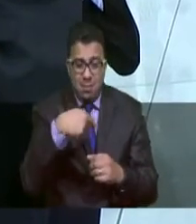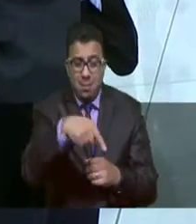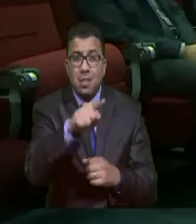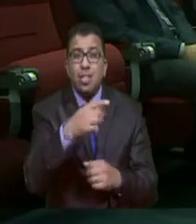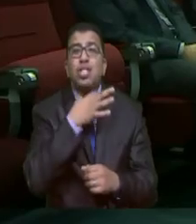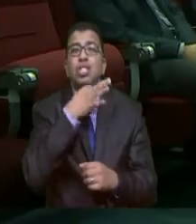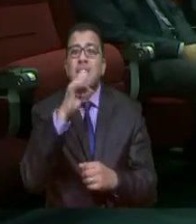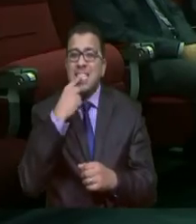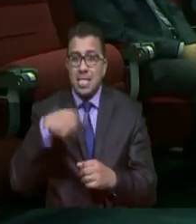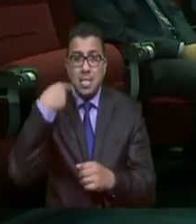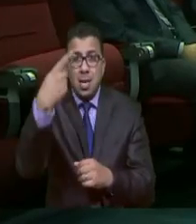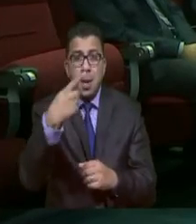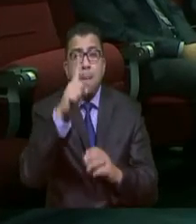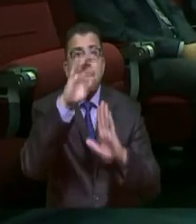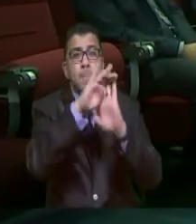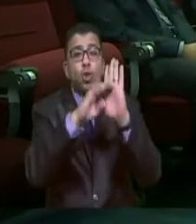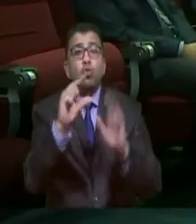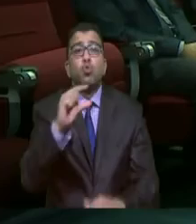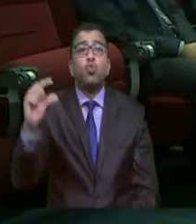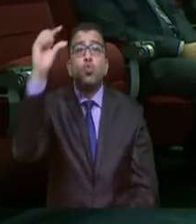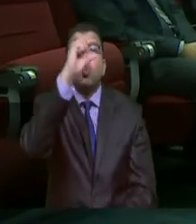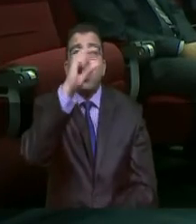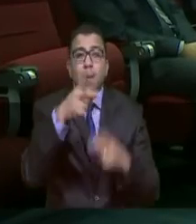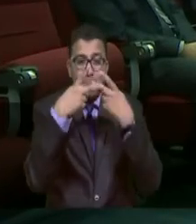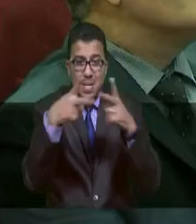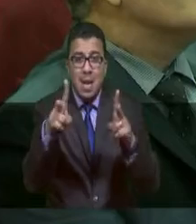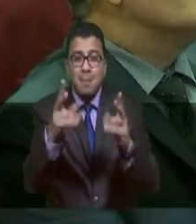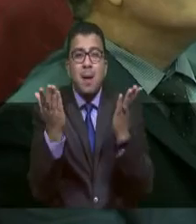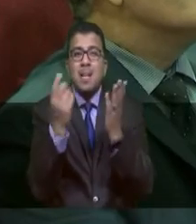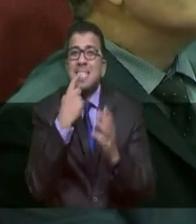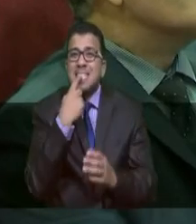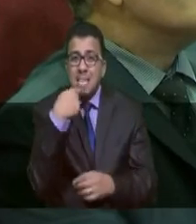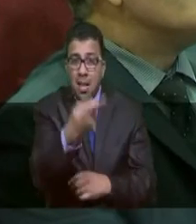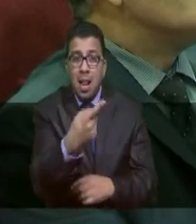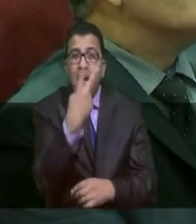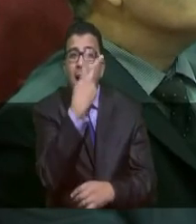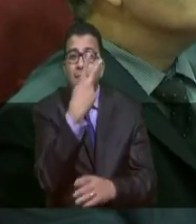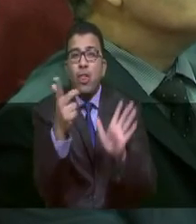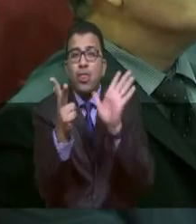الأكاديمي المقبل، وبرامج الدكتوراه مع بداية العام الأكاديمي